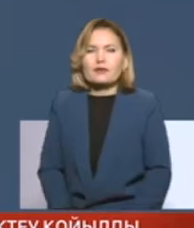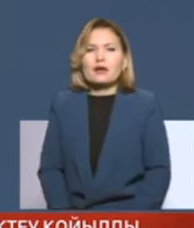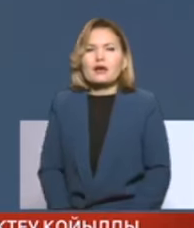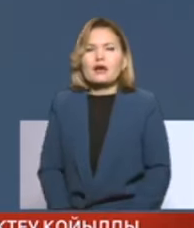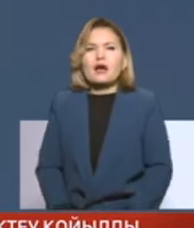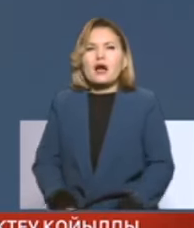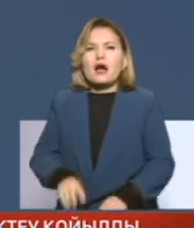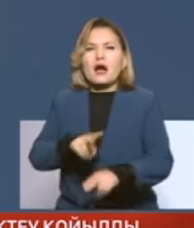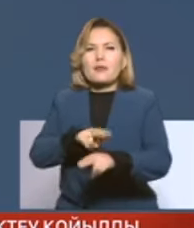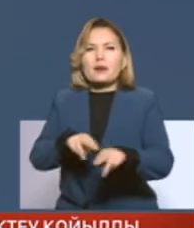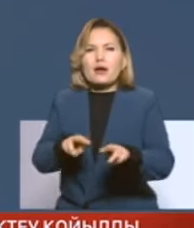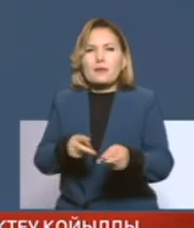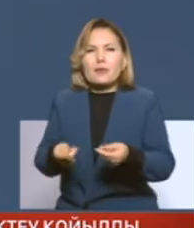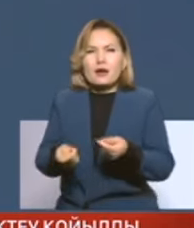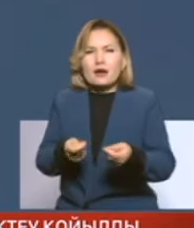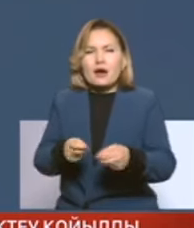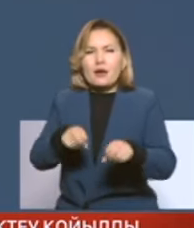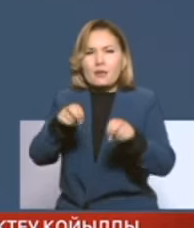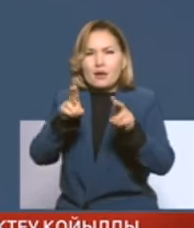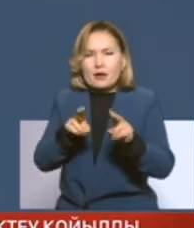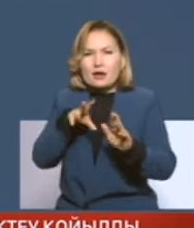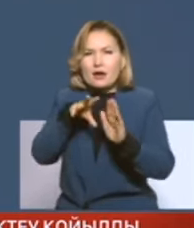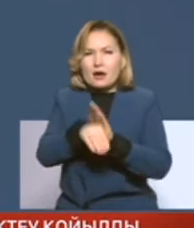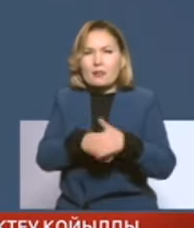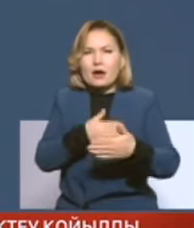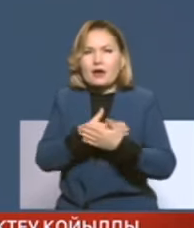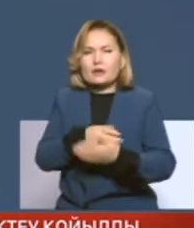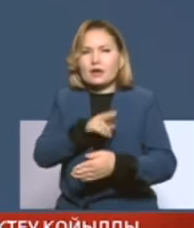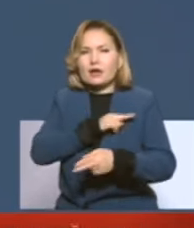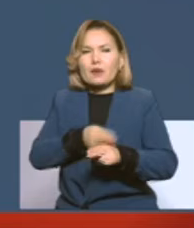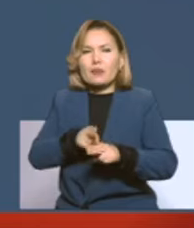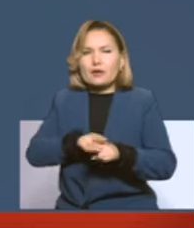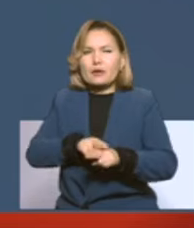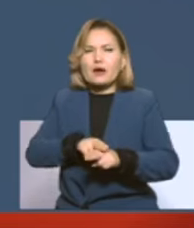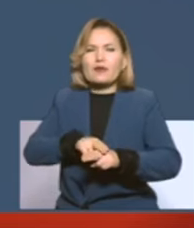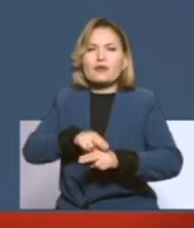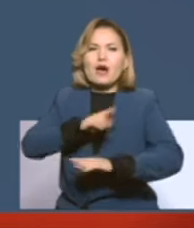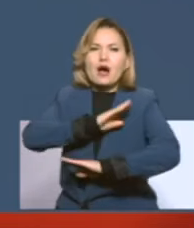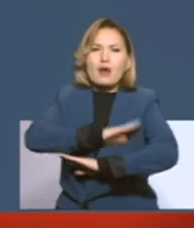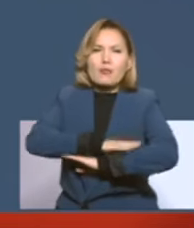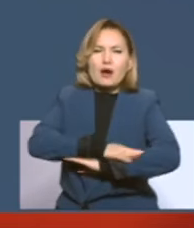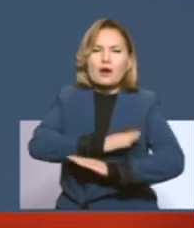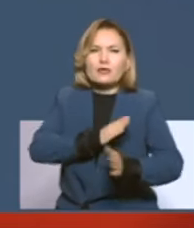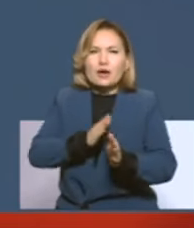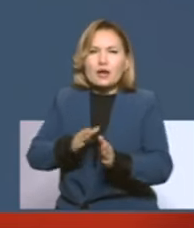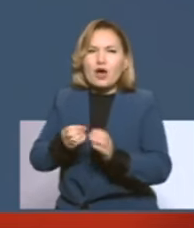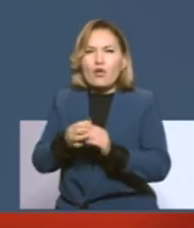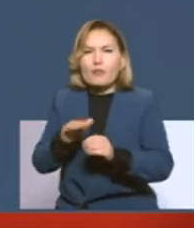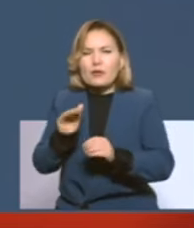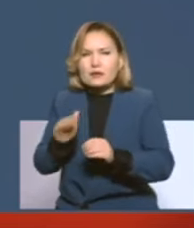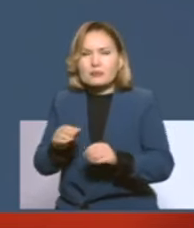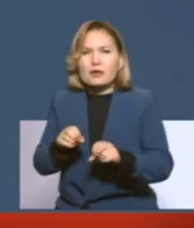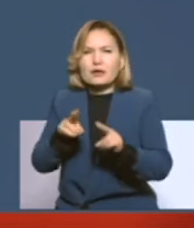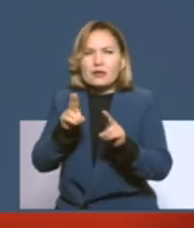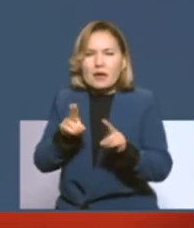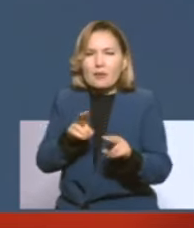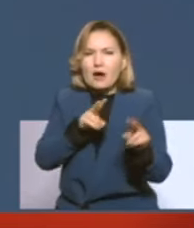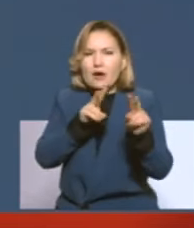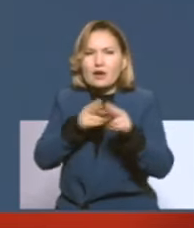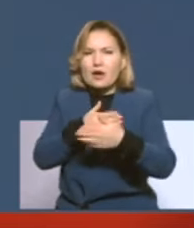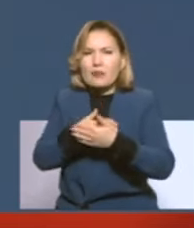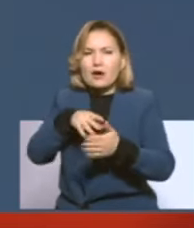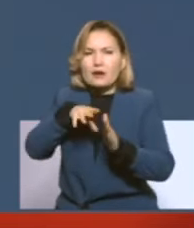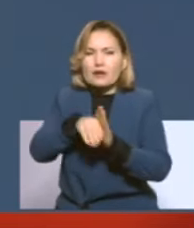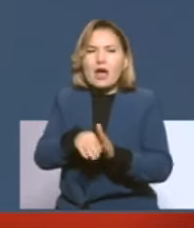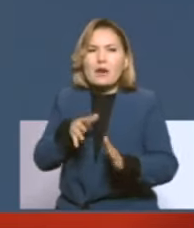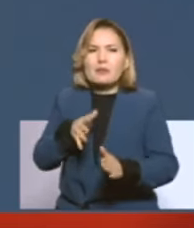Ішкі істер министрлігінің мамандары күшейтілген режимде жұмыс істеп жатыр. Құқықтық тәртіпті сақтау үшін 15 мың авариялық құтқару жұмыстарына